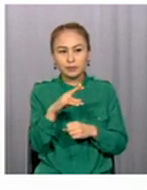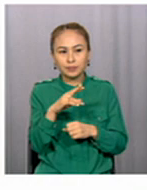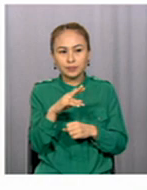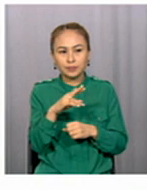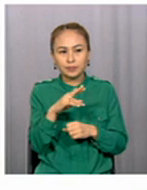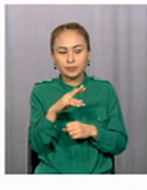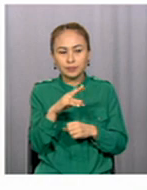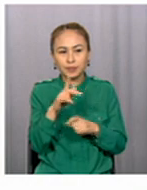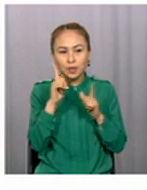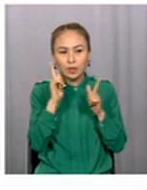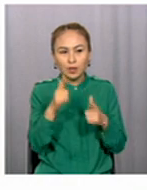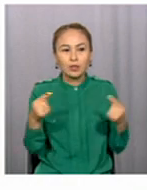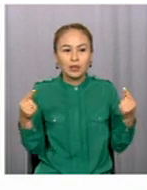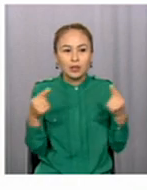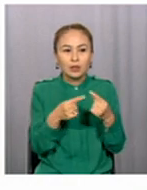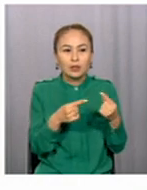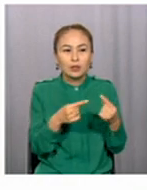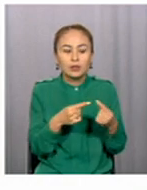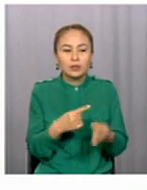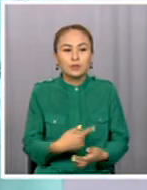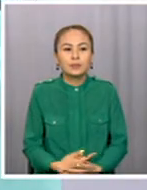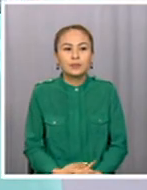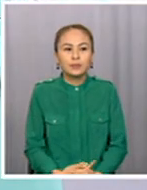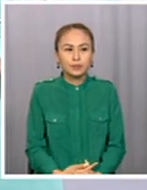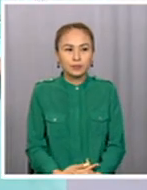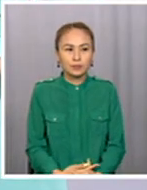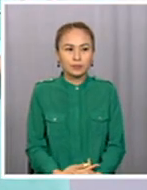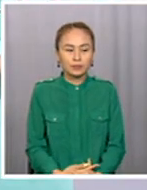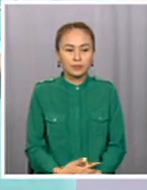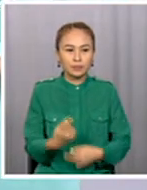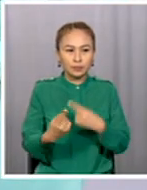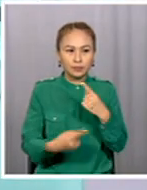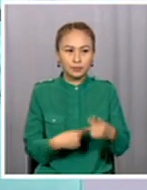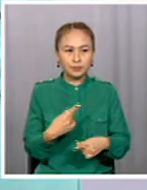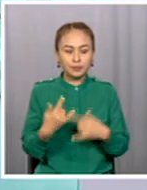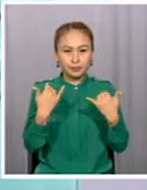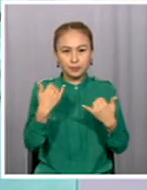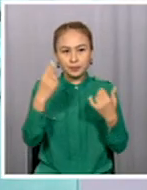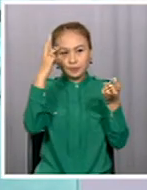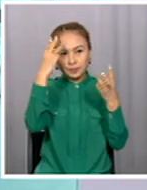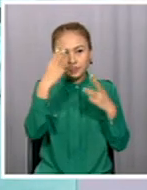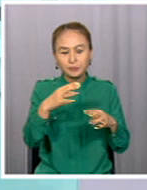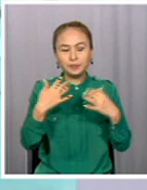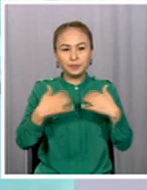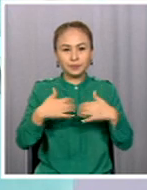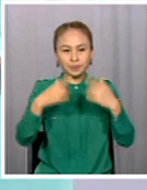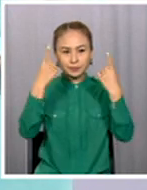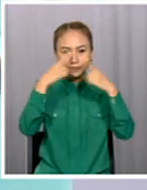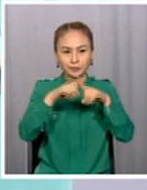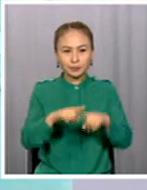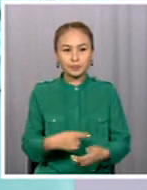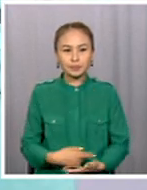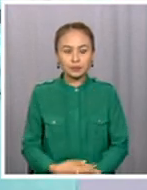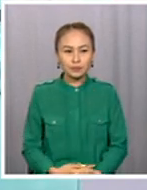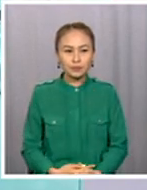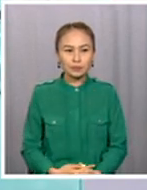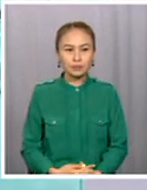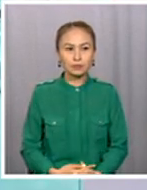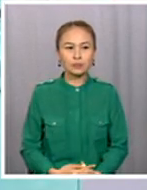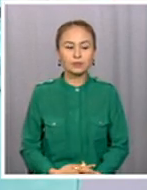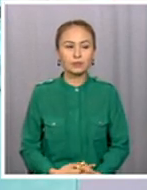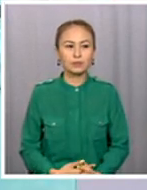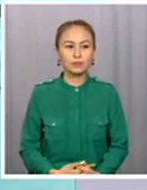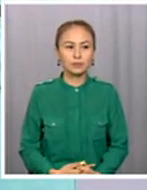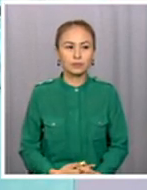виртуалды нақтылық дулығасы. Келесі қазіргі заманғы сандық техника.